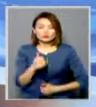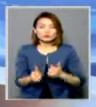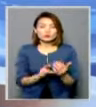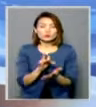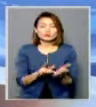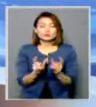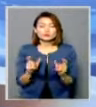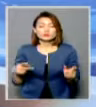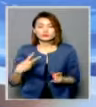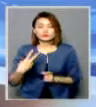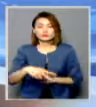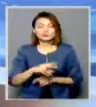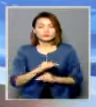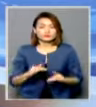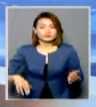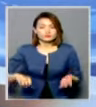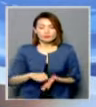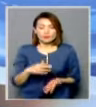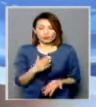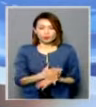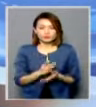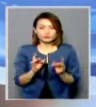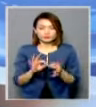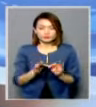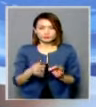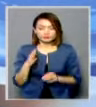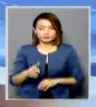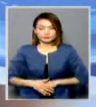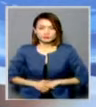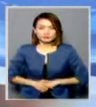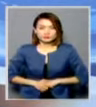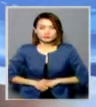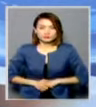қала мектептерінен 20-дан астам оқушы қатысты. Толығырақ келесі бейнесюжетте.